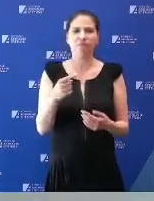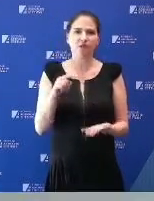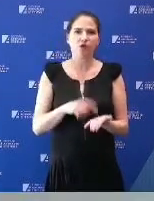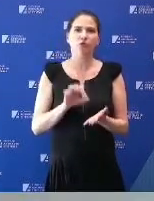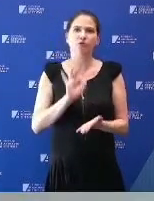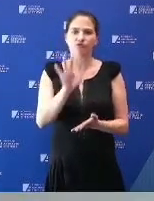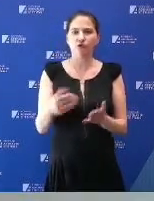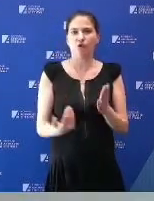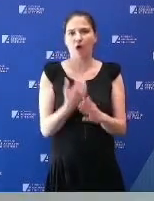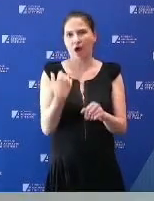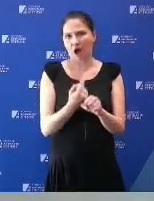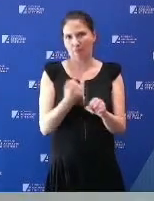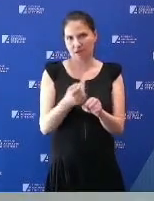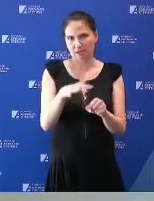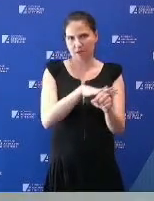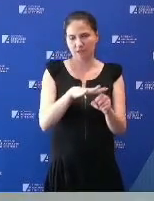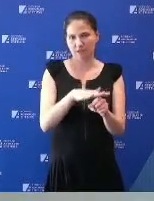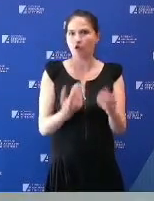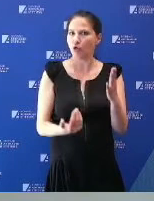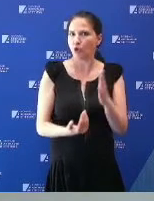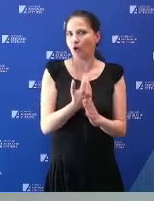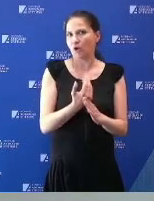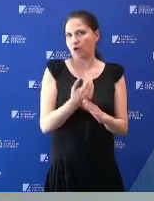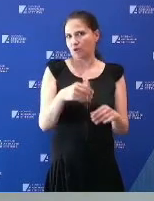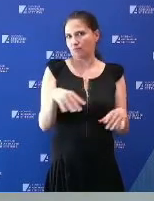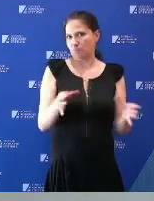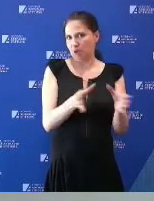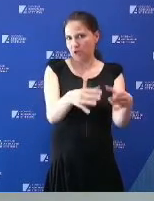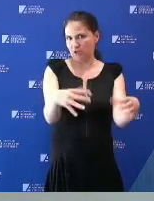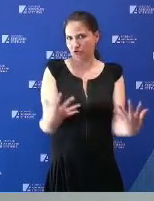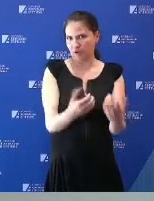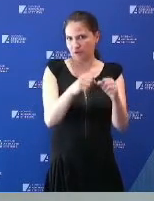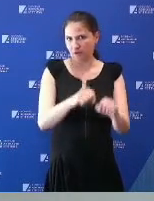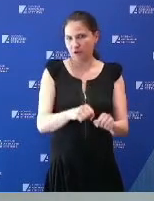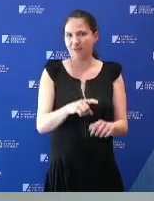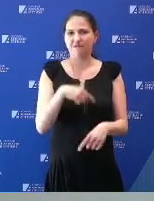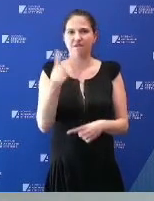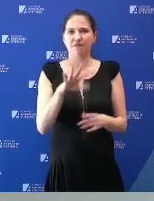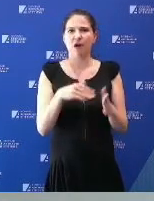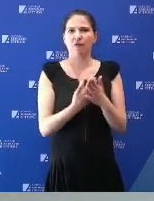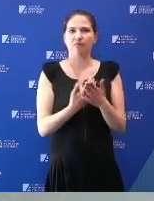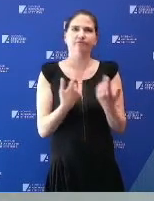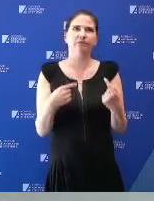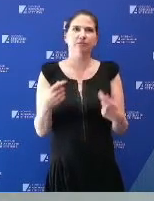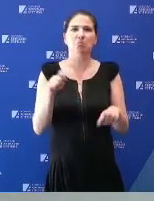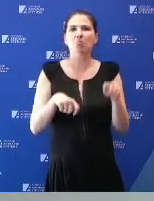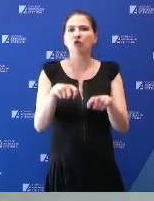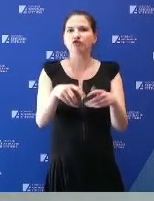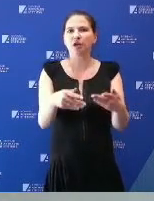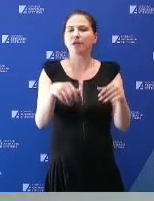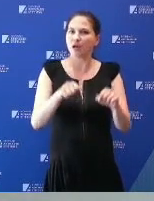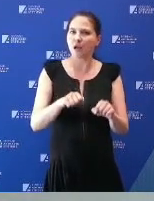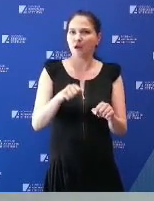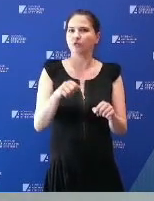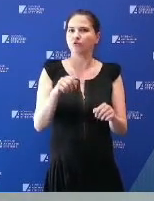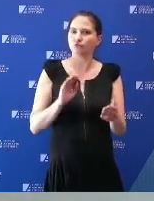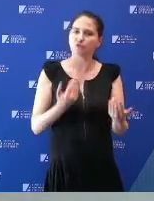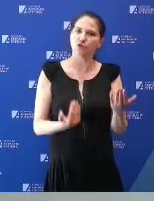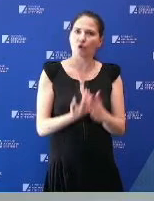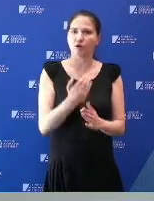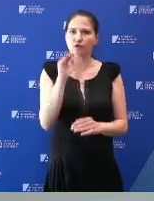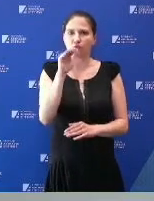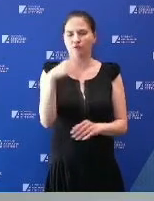kann, um neue Rollen zu schaffen. Wir verwenden Aufgaben als Bausteine. Mit Aufgaben können wir eine neue Zukunft der Arbeit entwerfen,